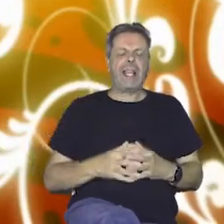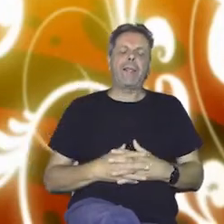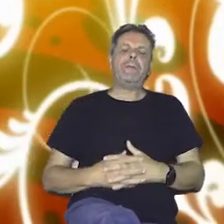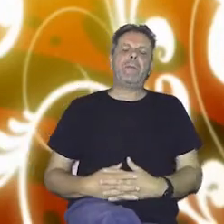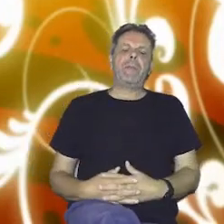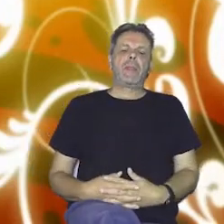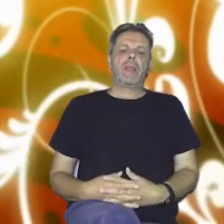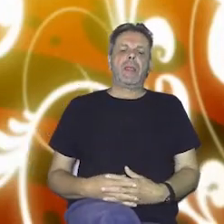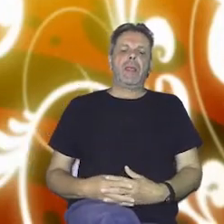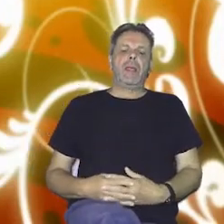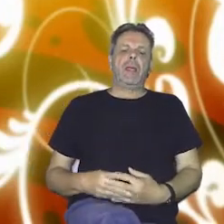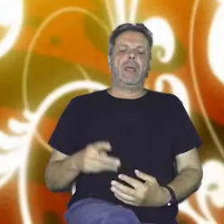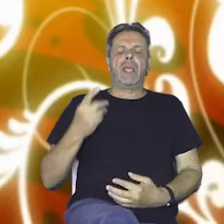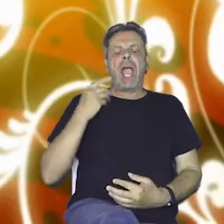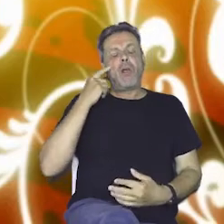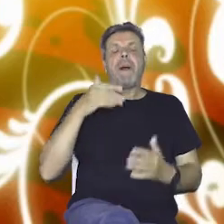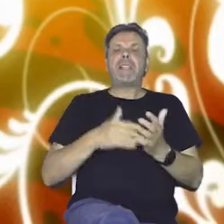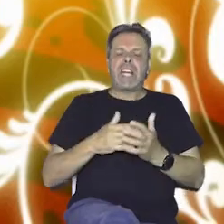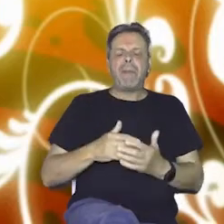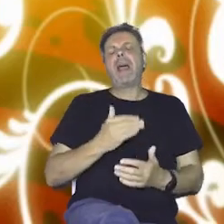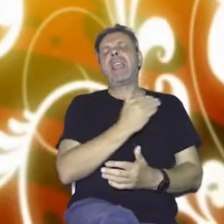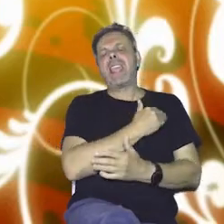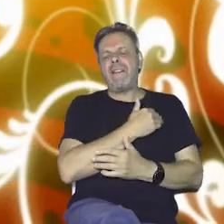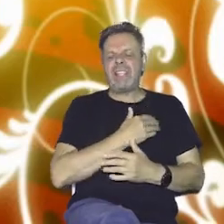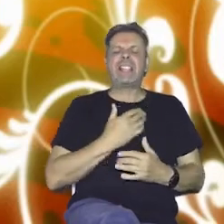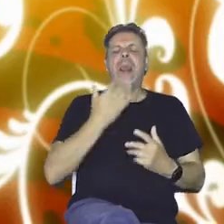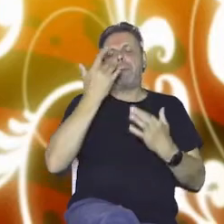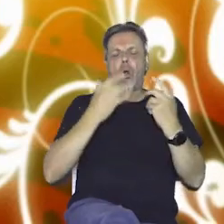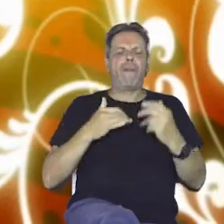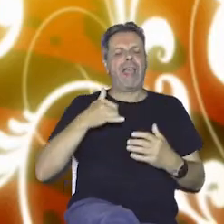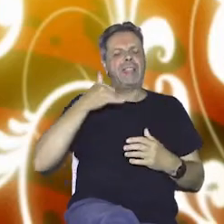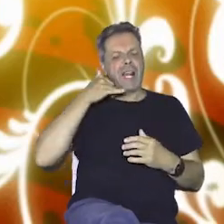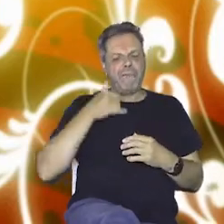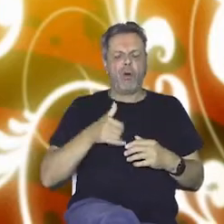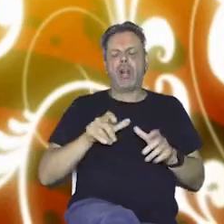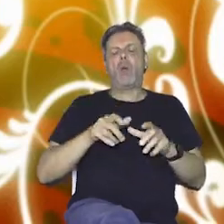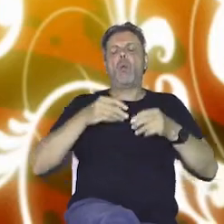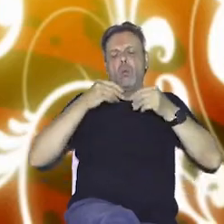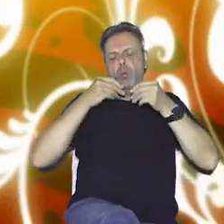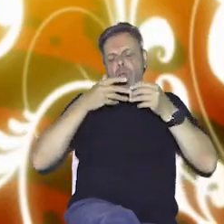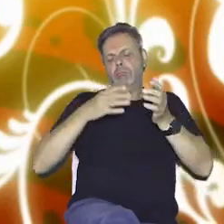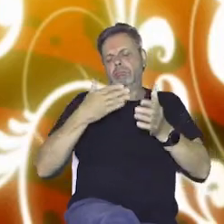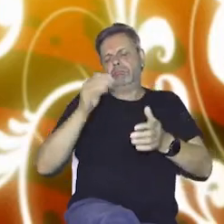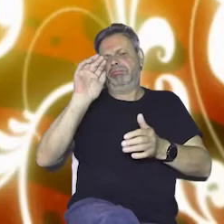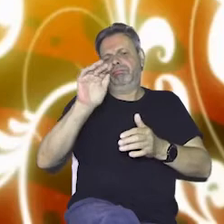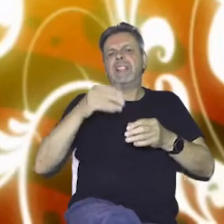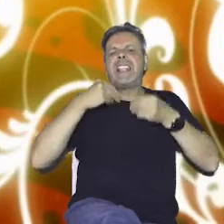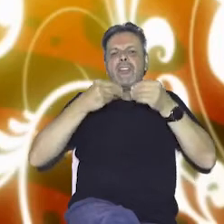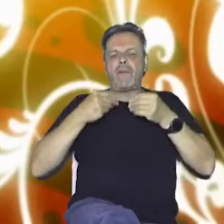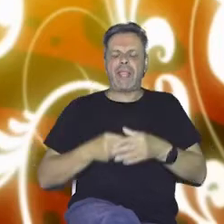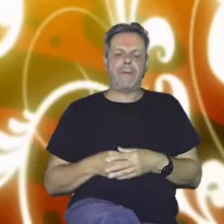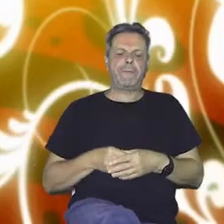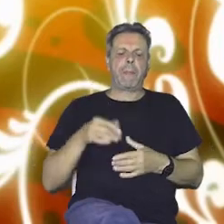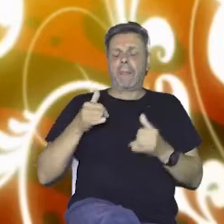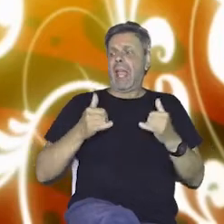zapisali i ako vam zatreba, svakako se javite na onaj broj telefona na savjetovanje za vas. Ova emisija